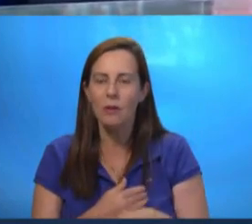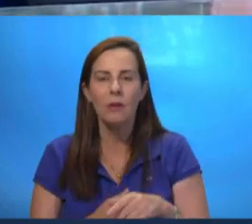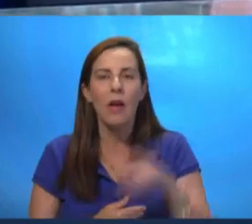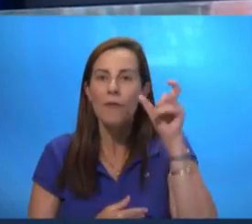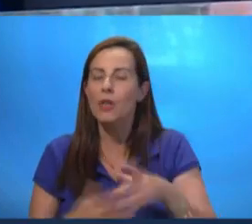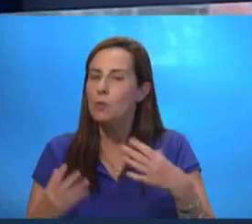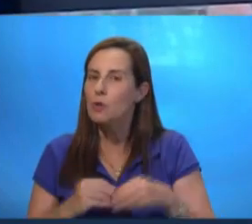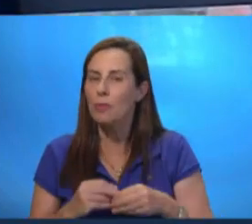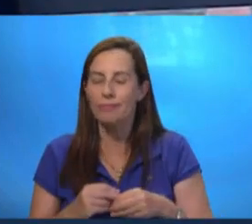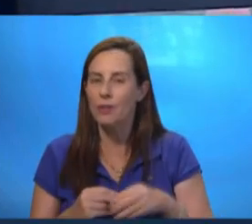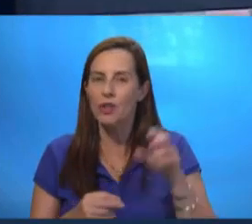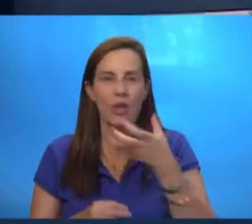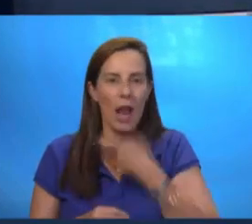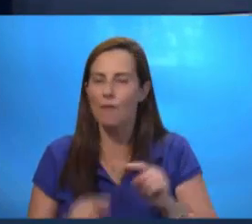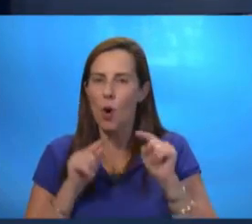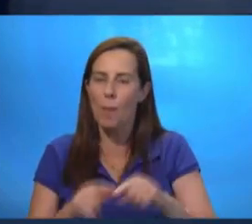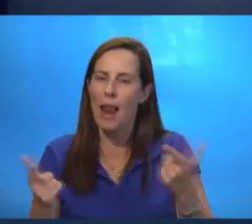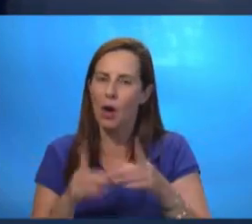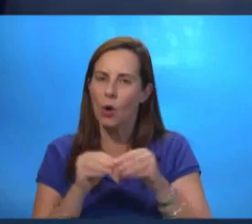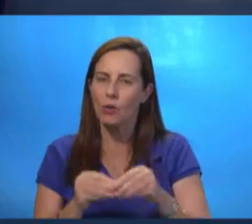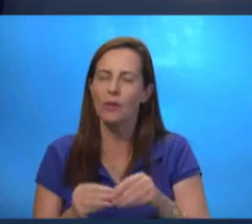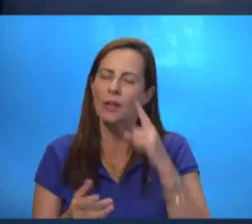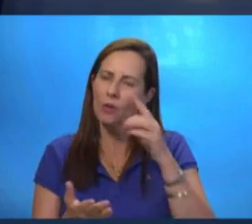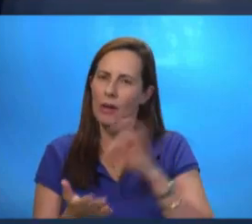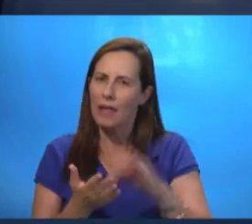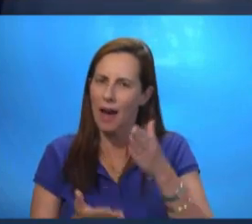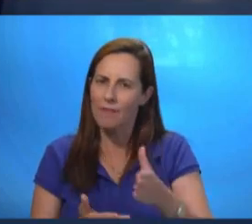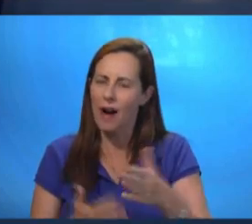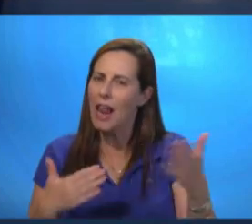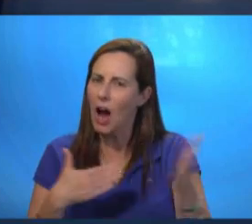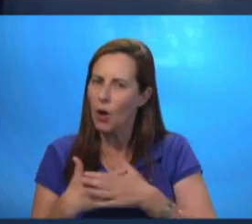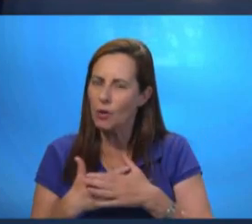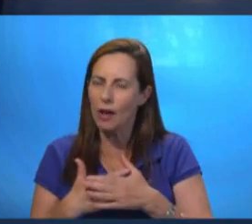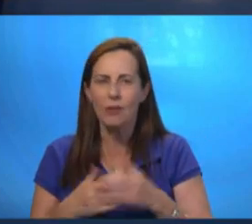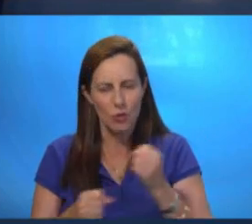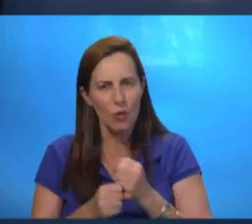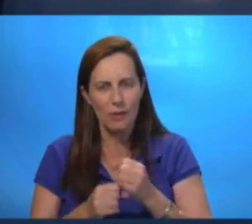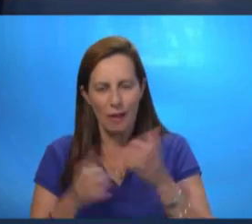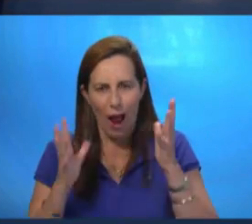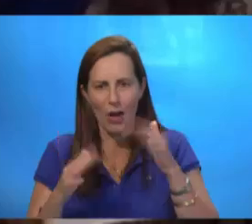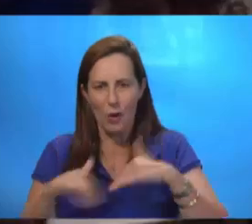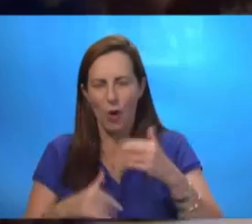משפחתו של עובדיה לא הגיע לחגוג איתו. עקיבא וייס עכשיו על החתונה שמרעישה את הרחוב החרדי.